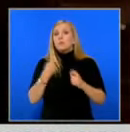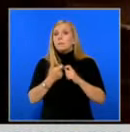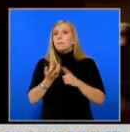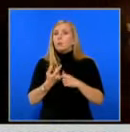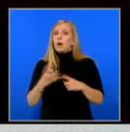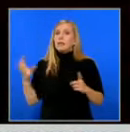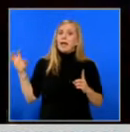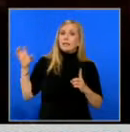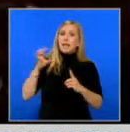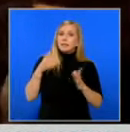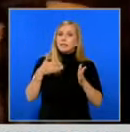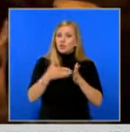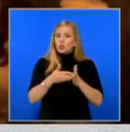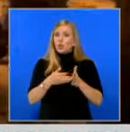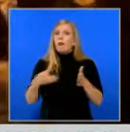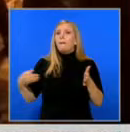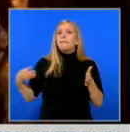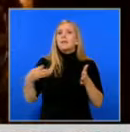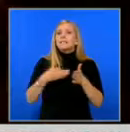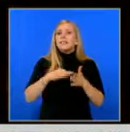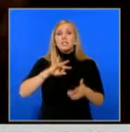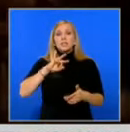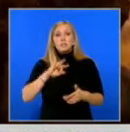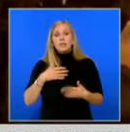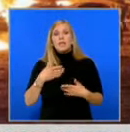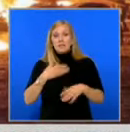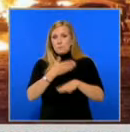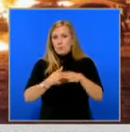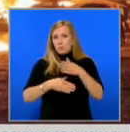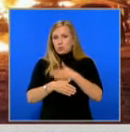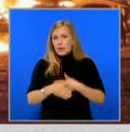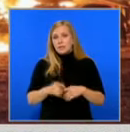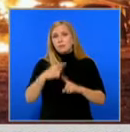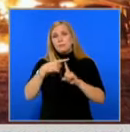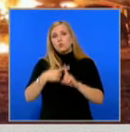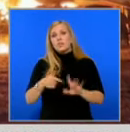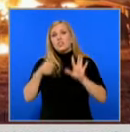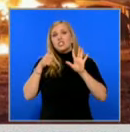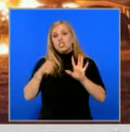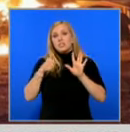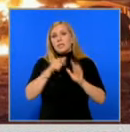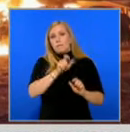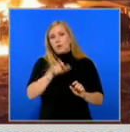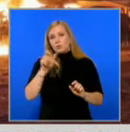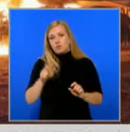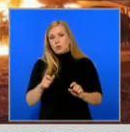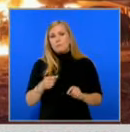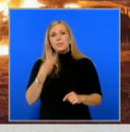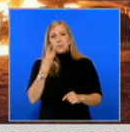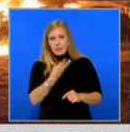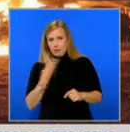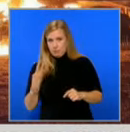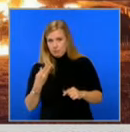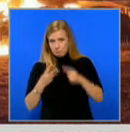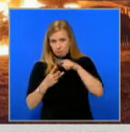украинското пристанище измаил съобщава се за пострадали шестима цивилни състоянието на трима е тежко